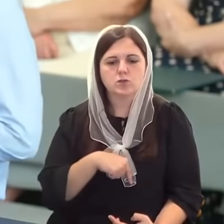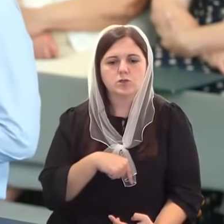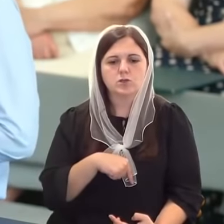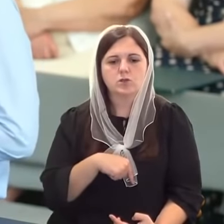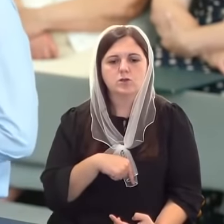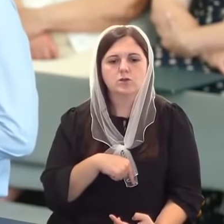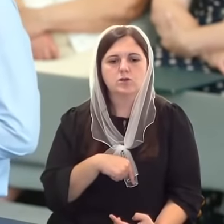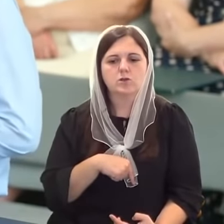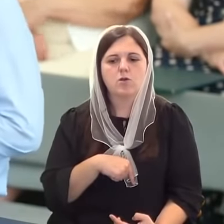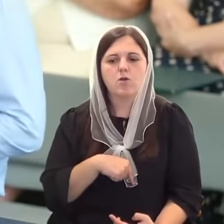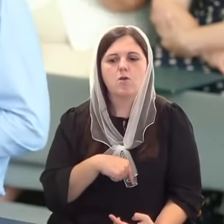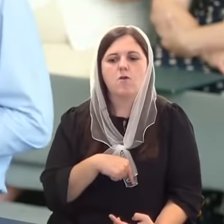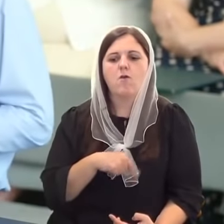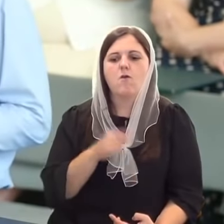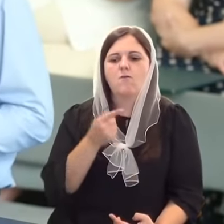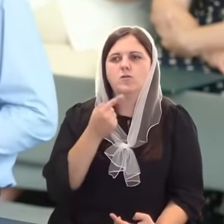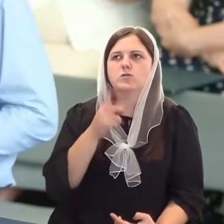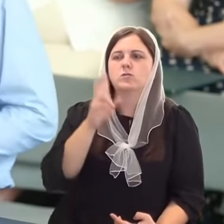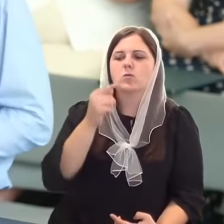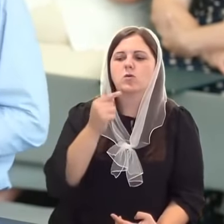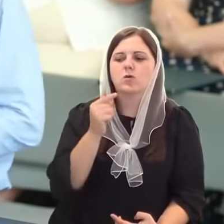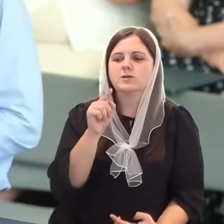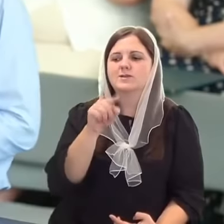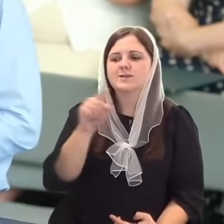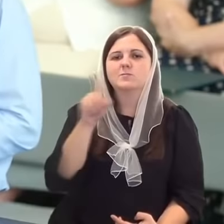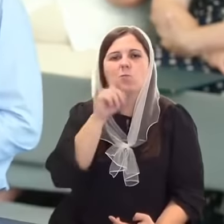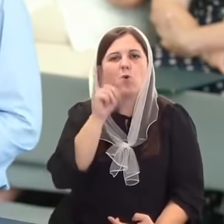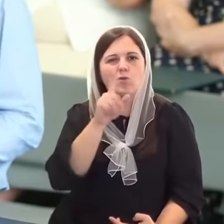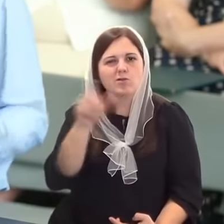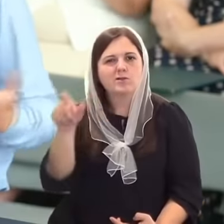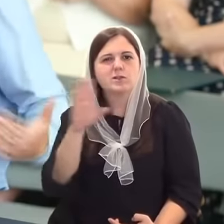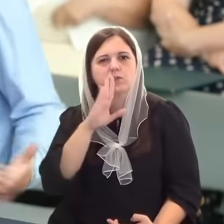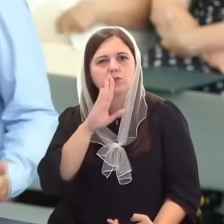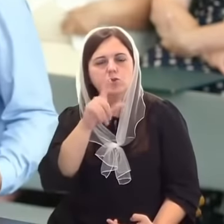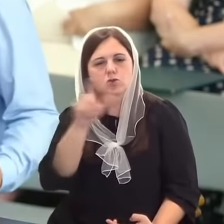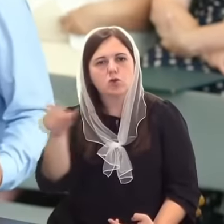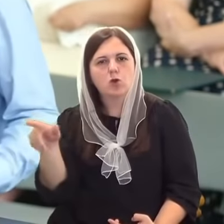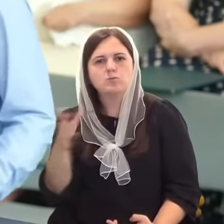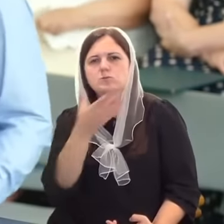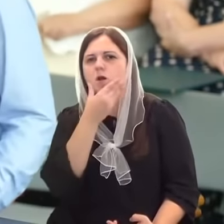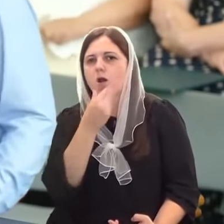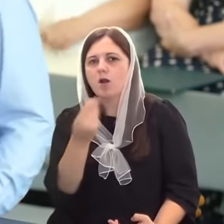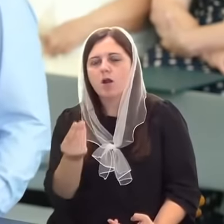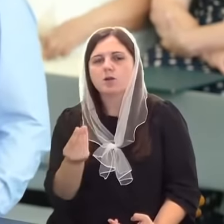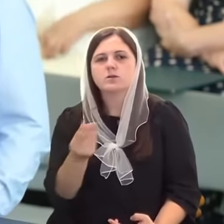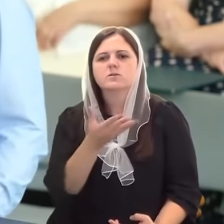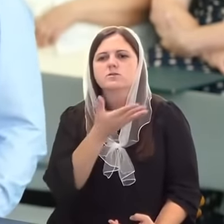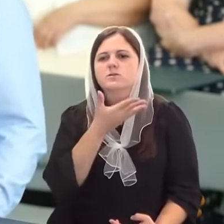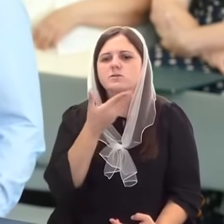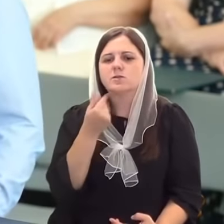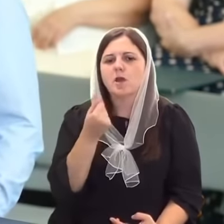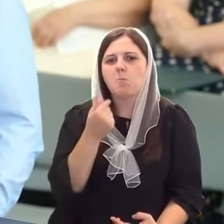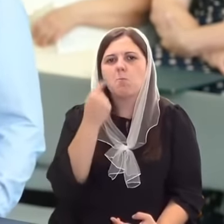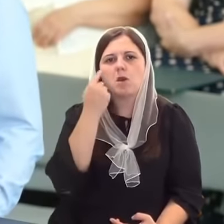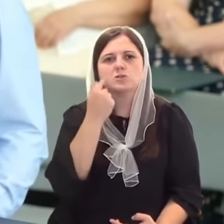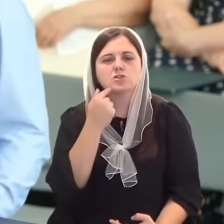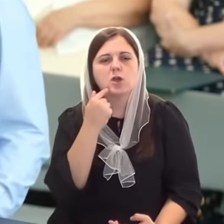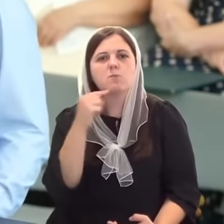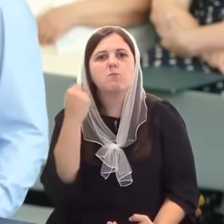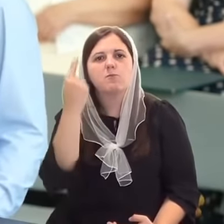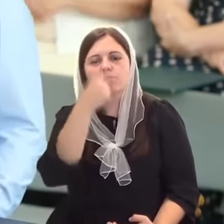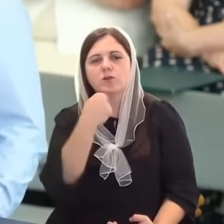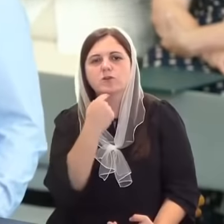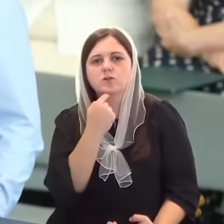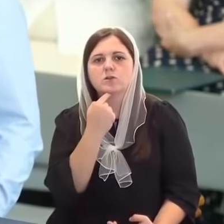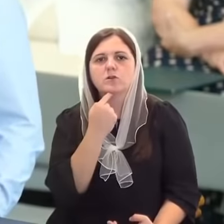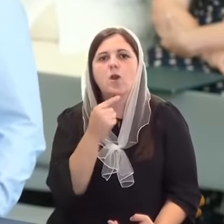на парней, братьев, которые были на ночной молитве, которые были красивые, у них не было шрамов на лице, у них